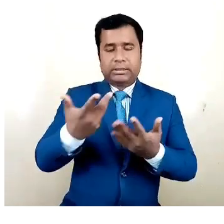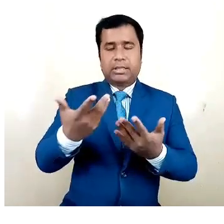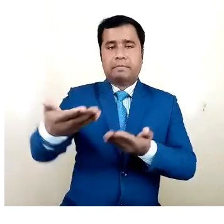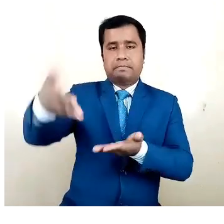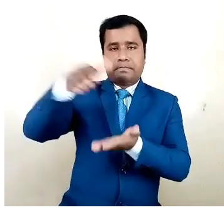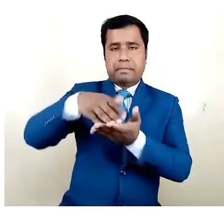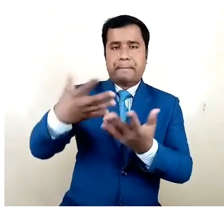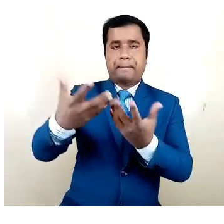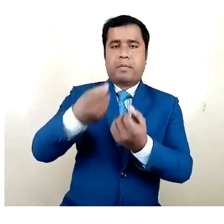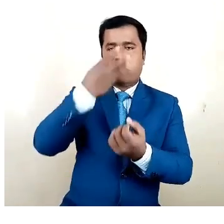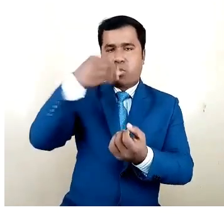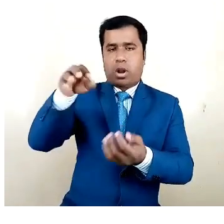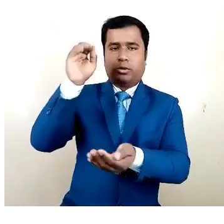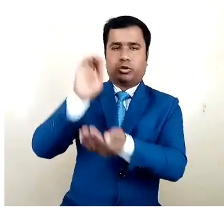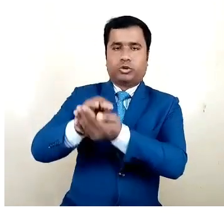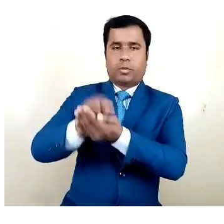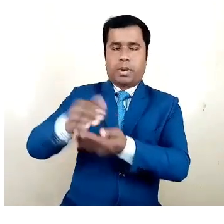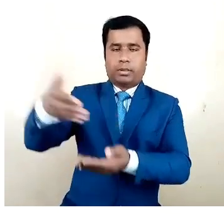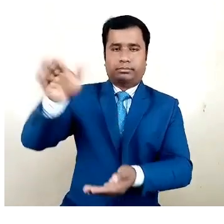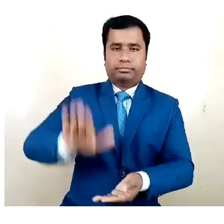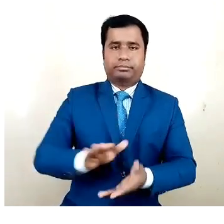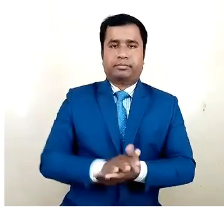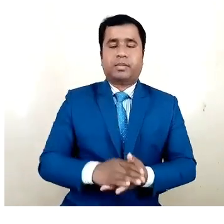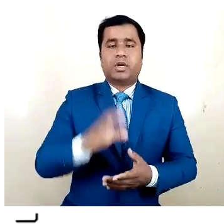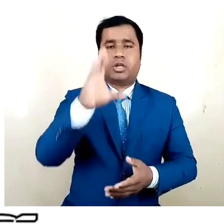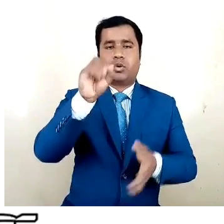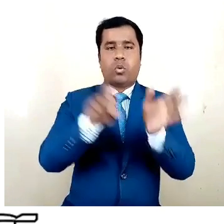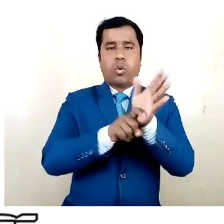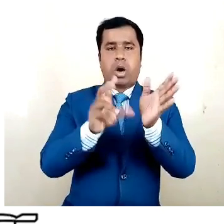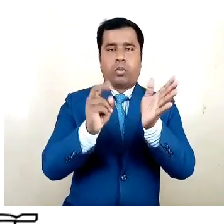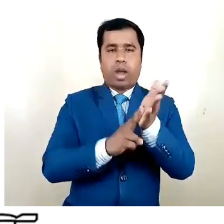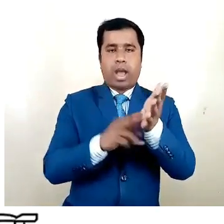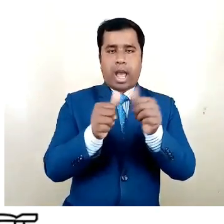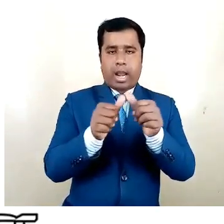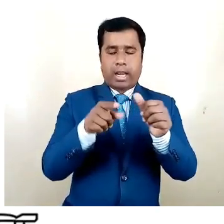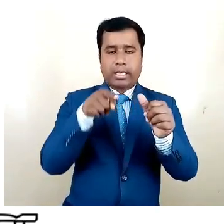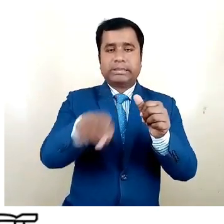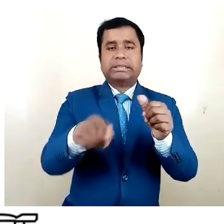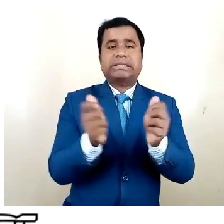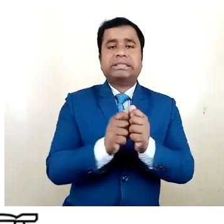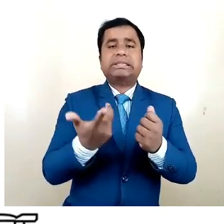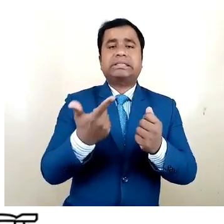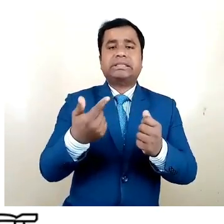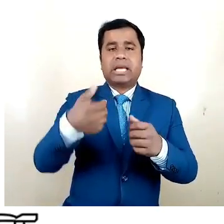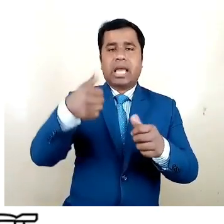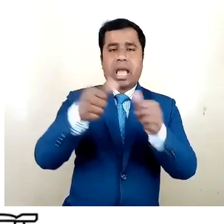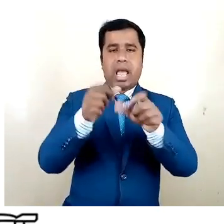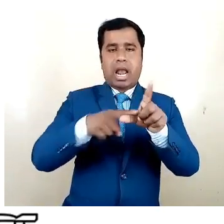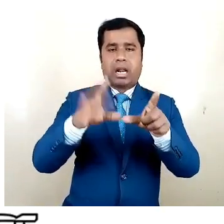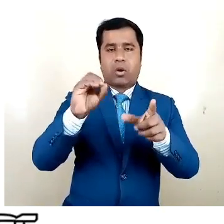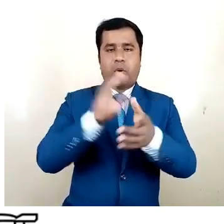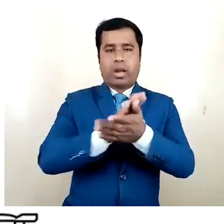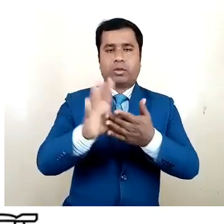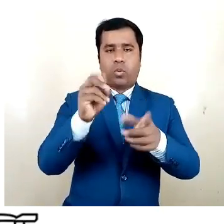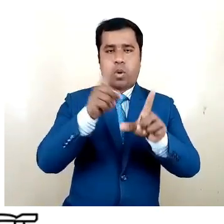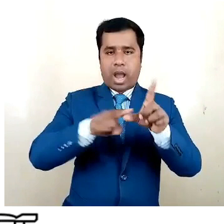পর অবিলম্বে ঢাকনাযুক্ত কোনো ময়লা ফেলার বিনে ফেলে দিন। করোনা ভাইরাস প্রতিরোধের সবচেয়ে কার্যকর উপায় হচ্ছে অ্যালকোহল আছে এমন